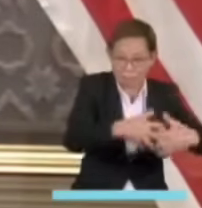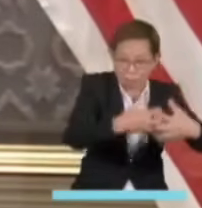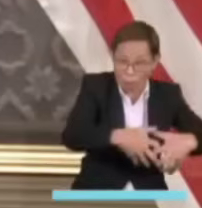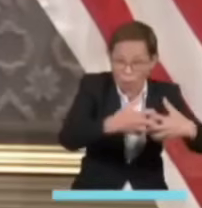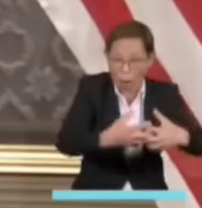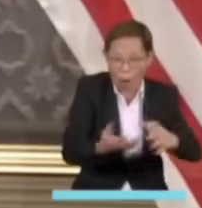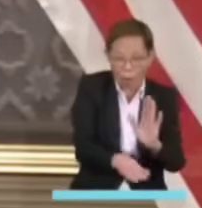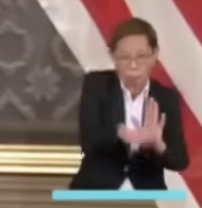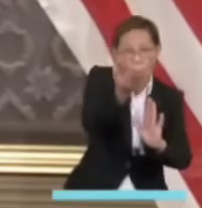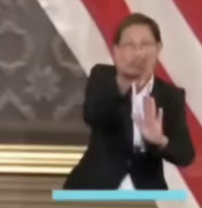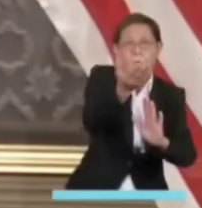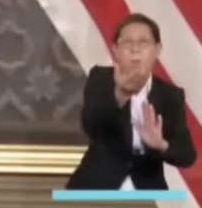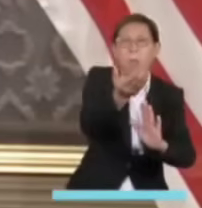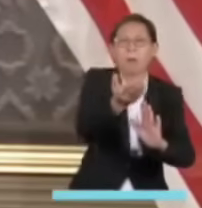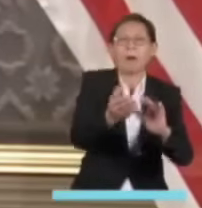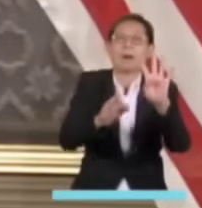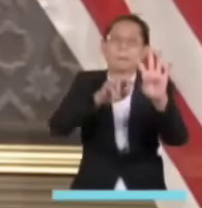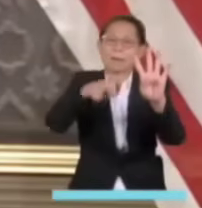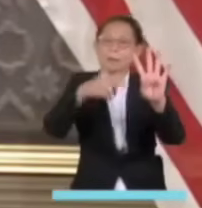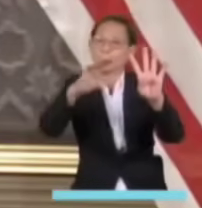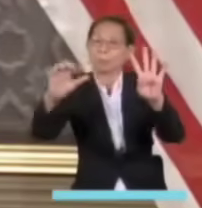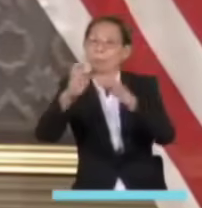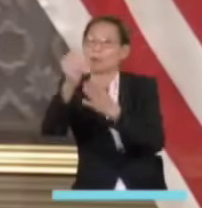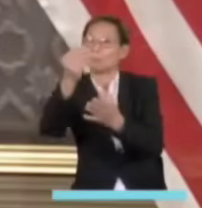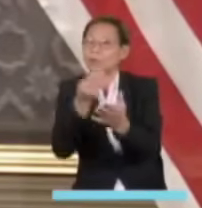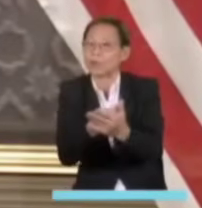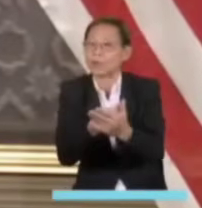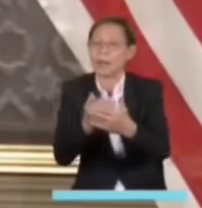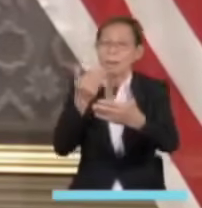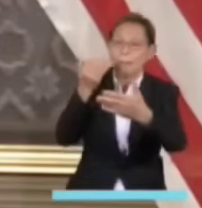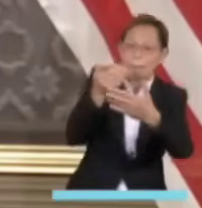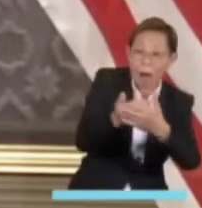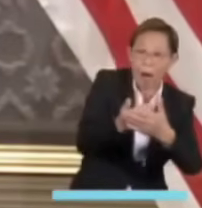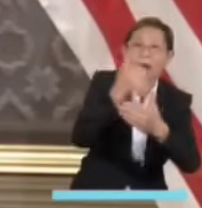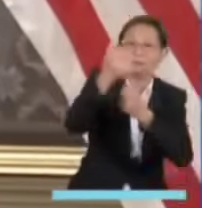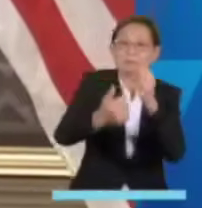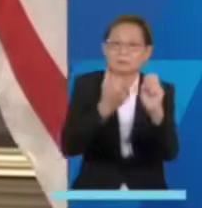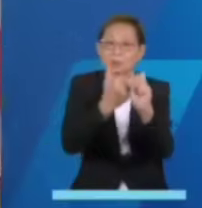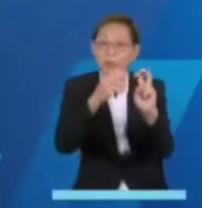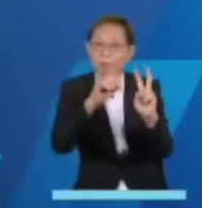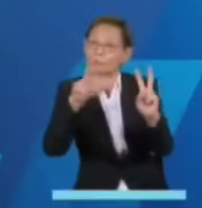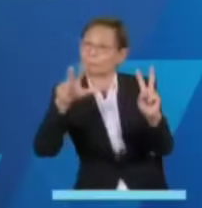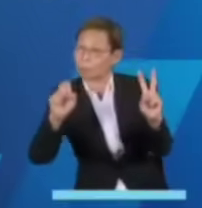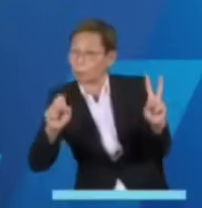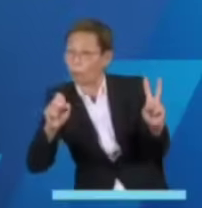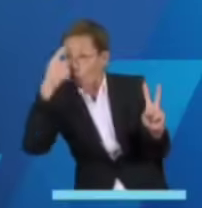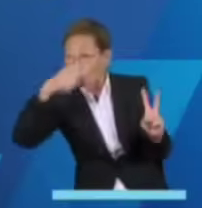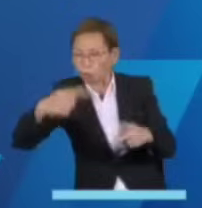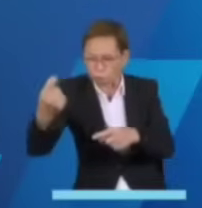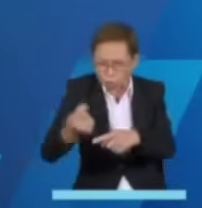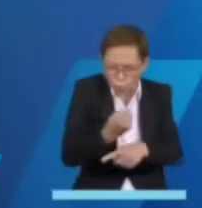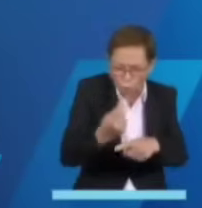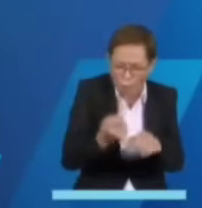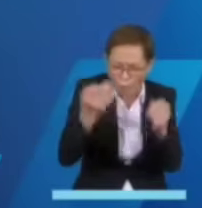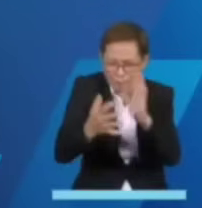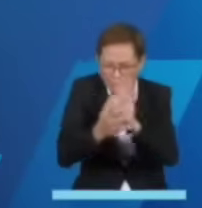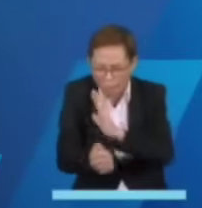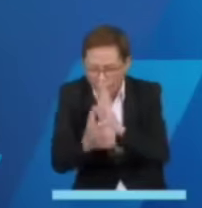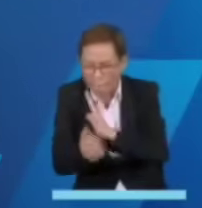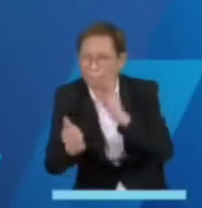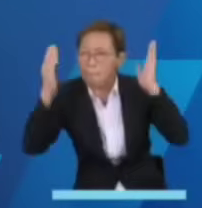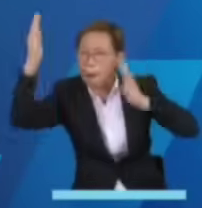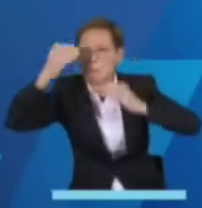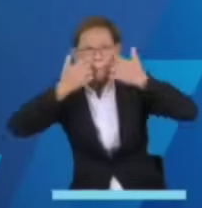pembuatan meningkat minimum RM4,500 menjelang 2030. Bagi melahirkan lebih ramai bakat